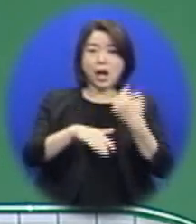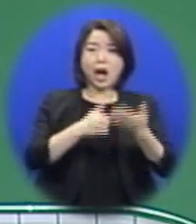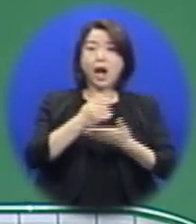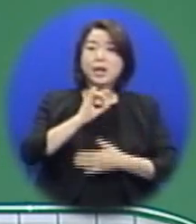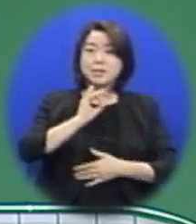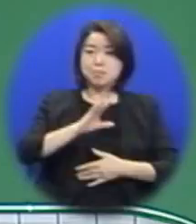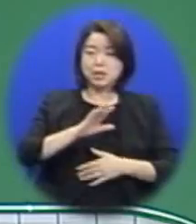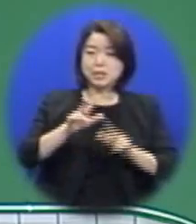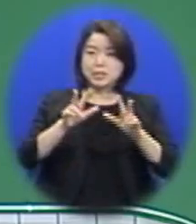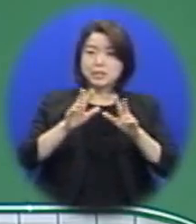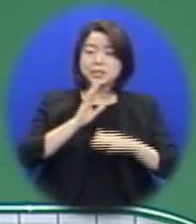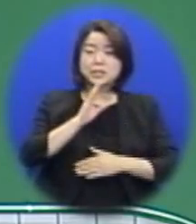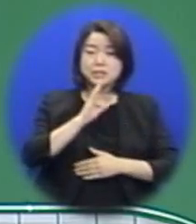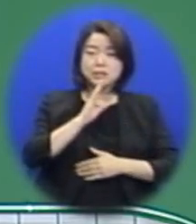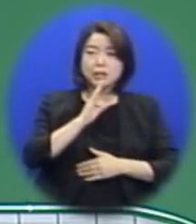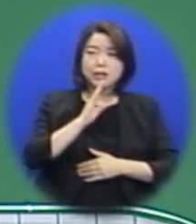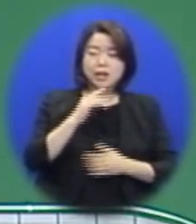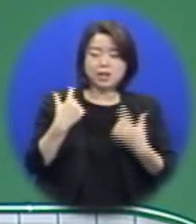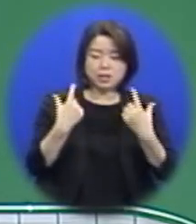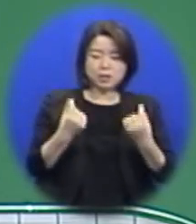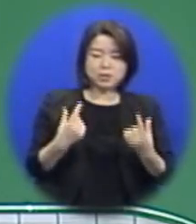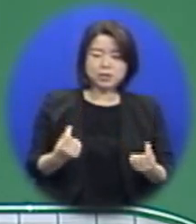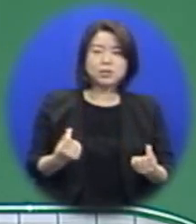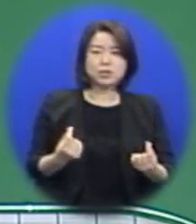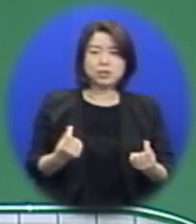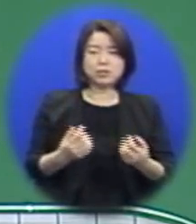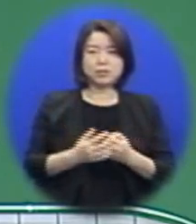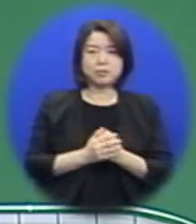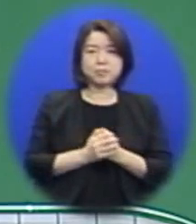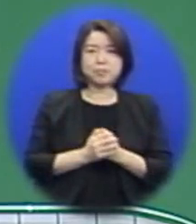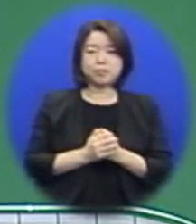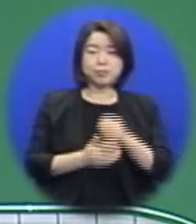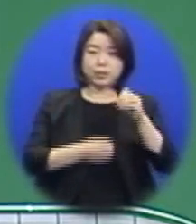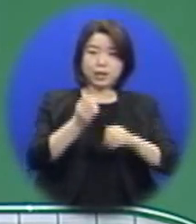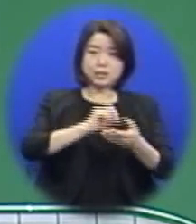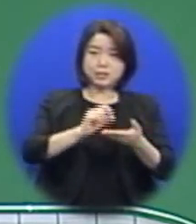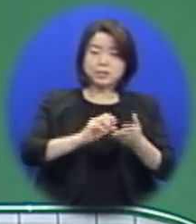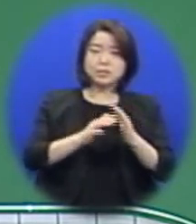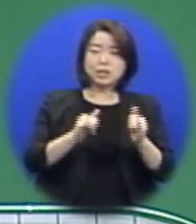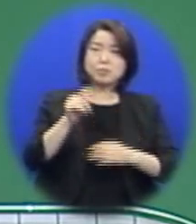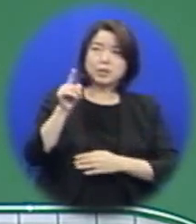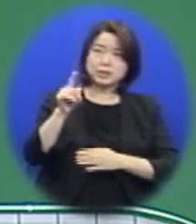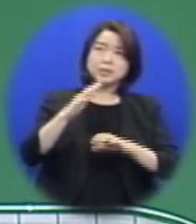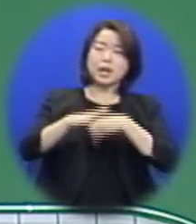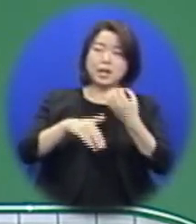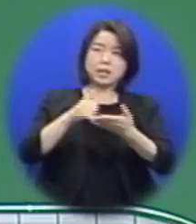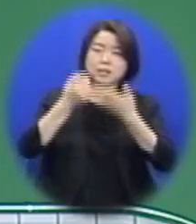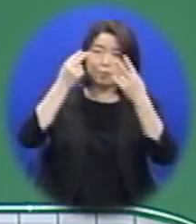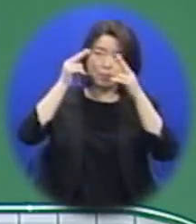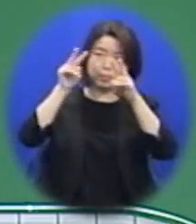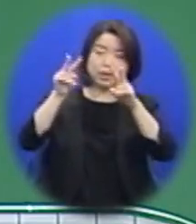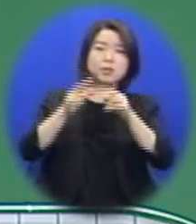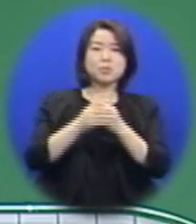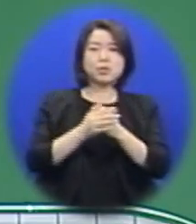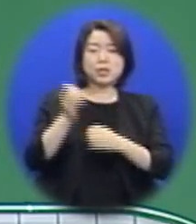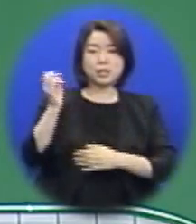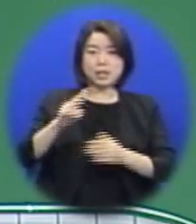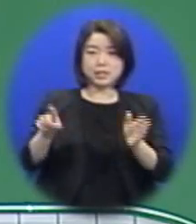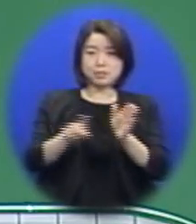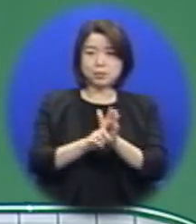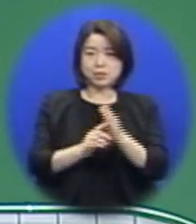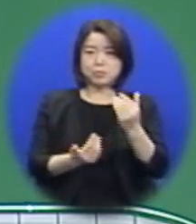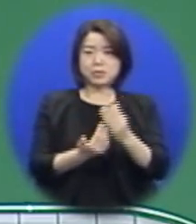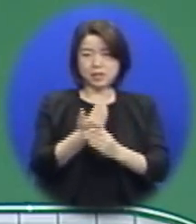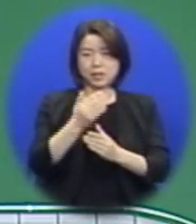하나님만이 진짜 한결같으신 분입니다. 시편 기자가 그 하나님을 바라보면서 다시 믿음이